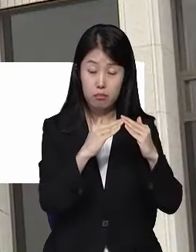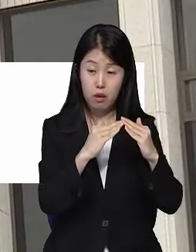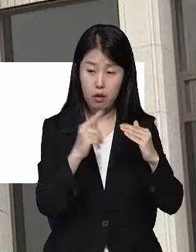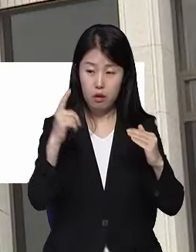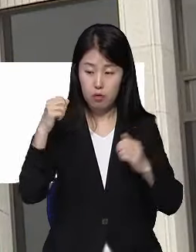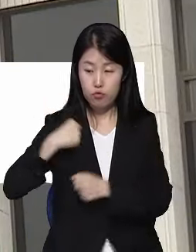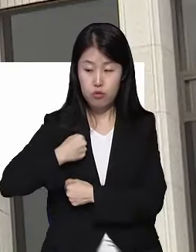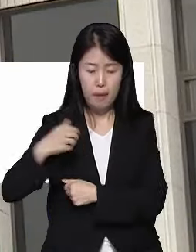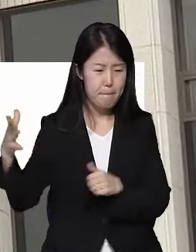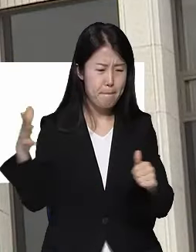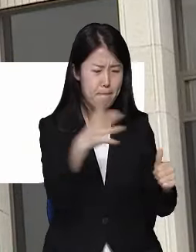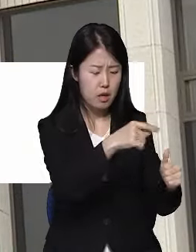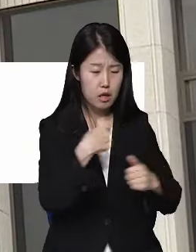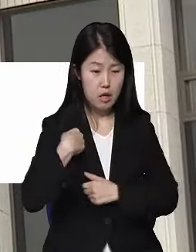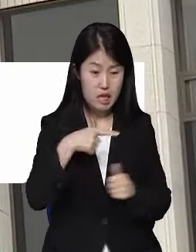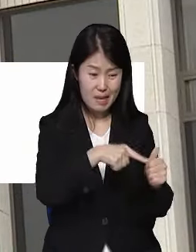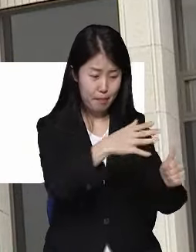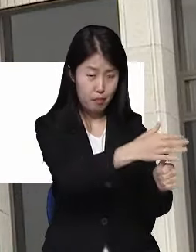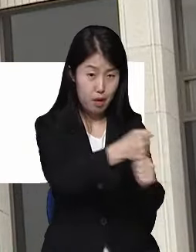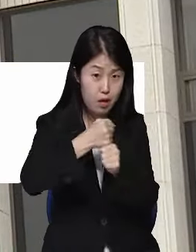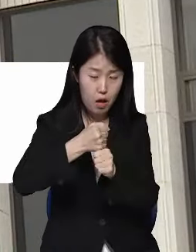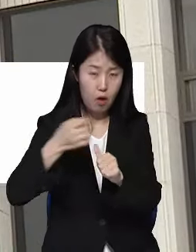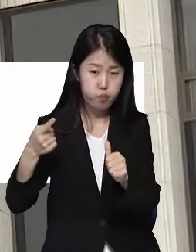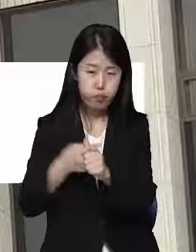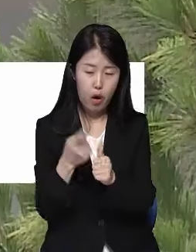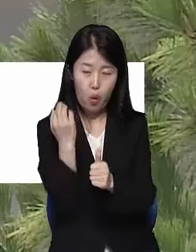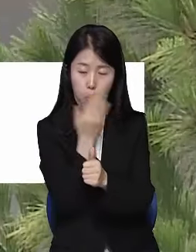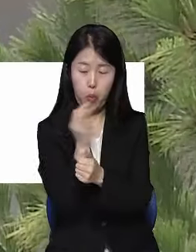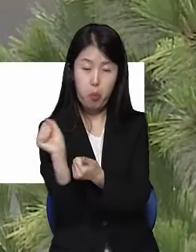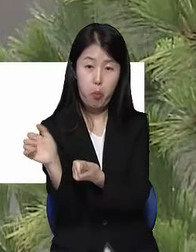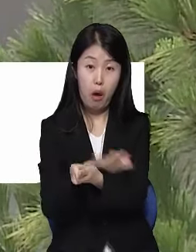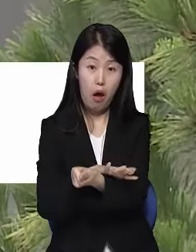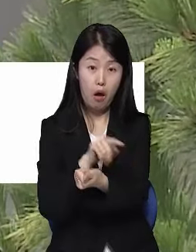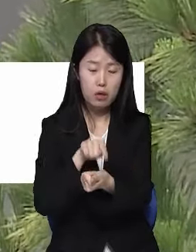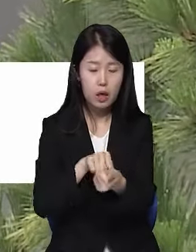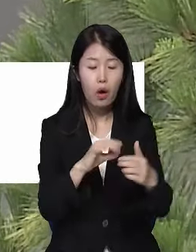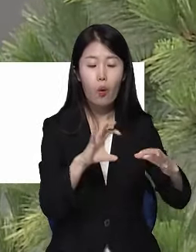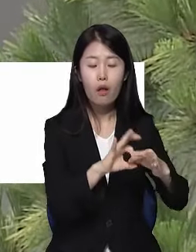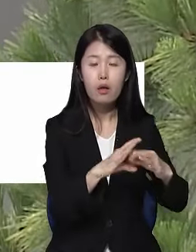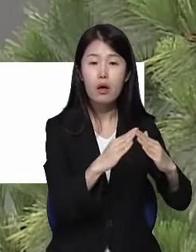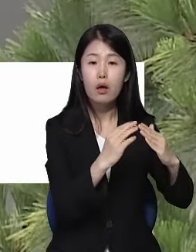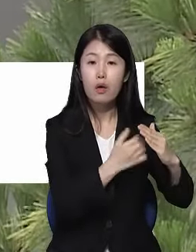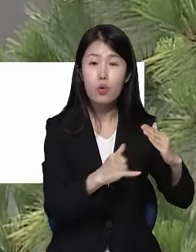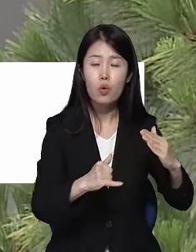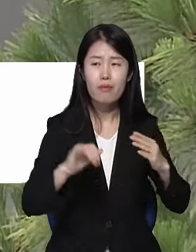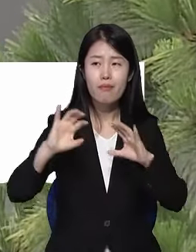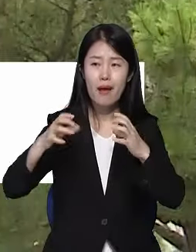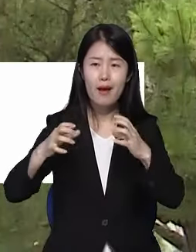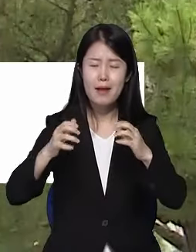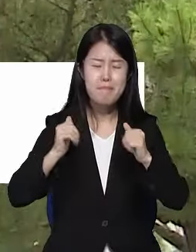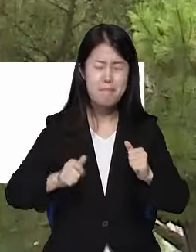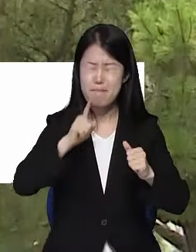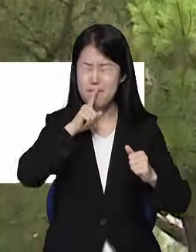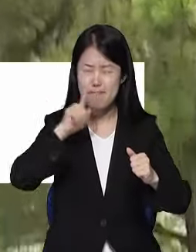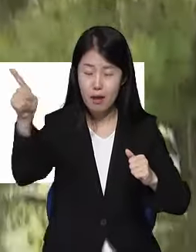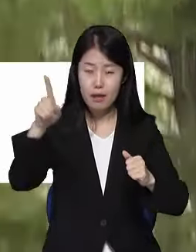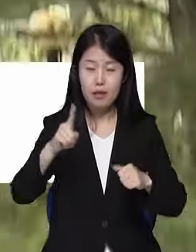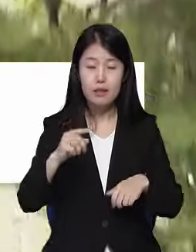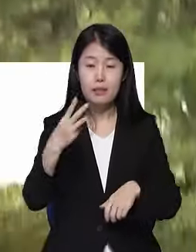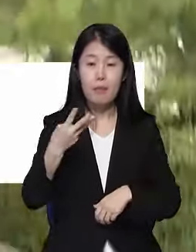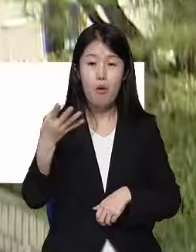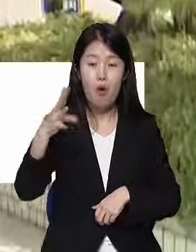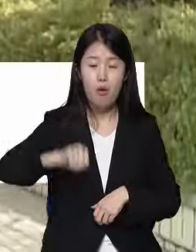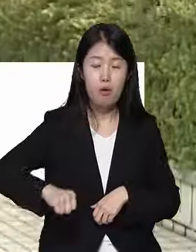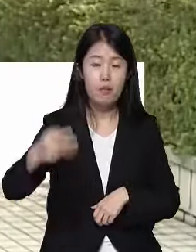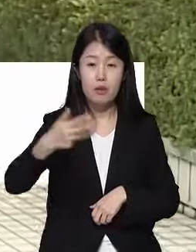뒤 안매장된 기자 A씨의 유족 4명이 국가를 상대로 낸 손해배상 소송에서 3억 8천만 원을